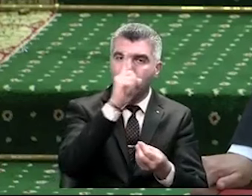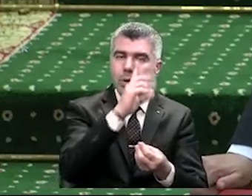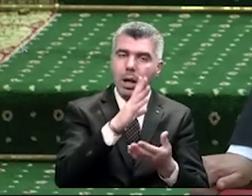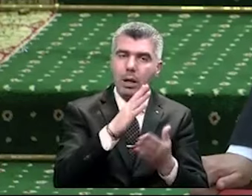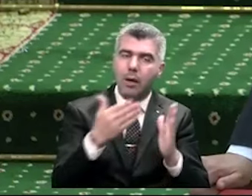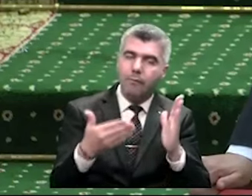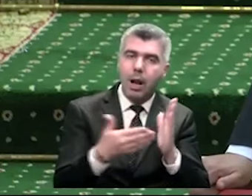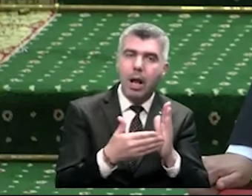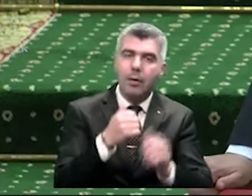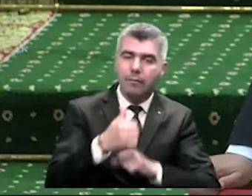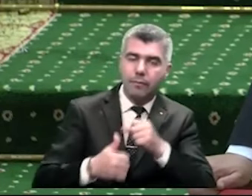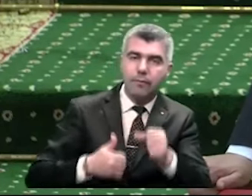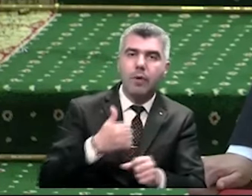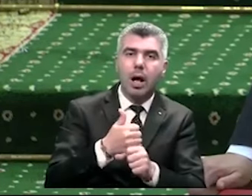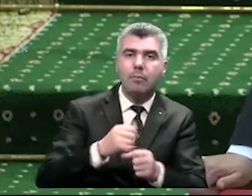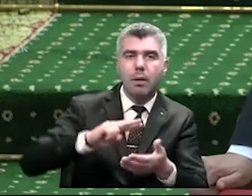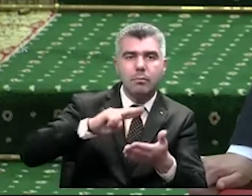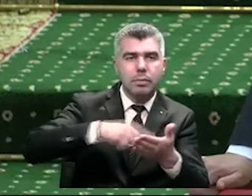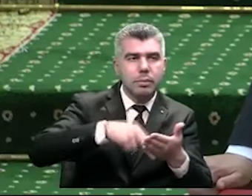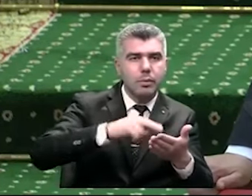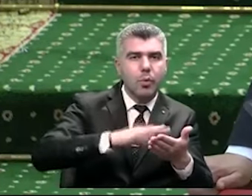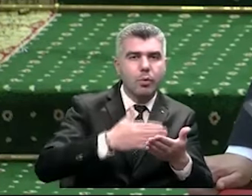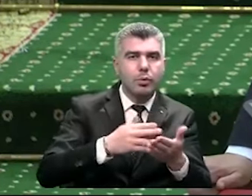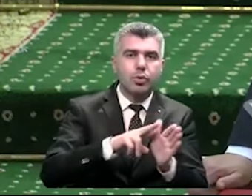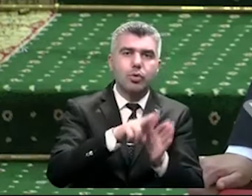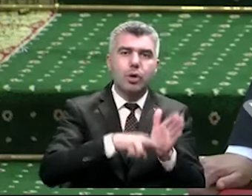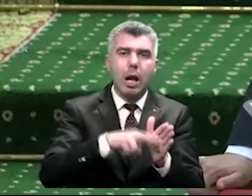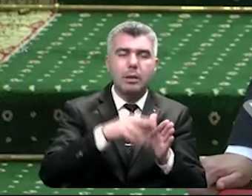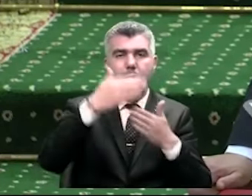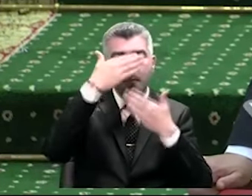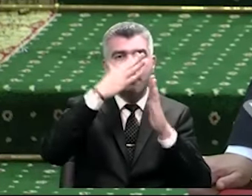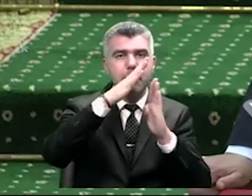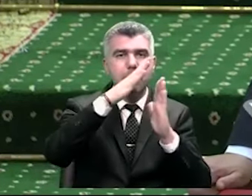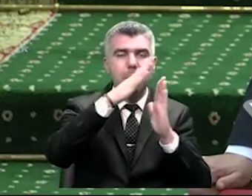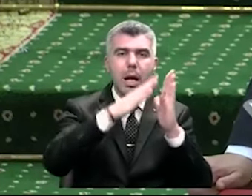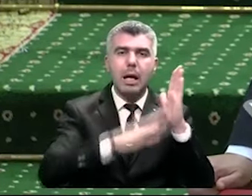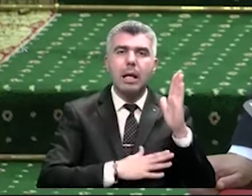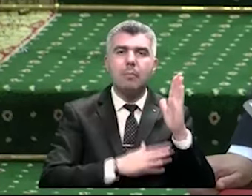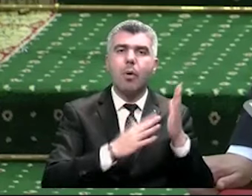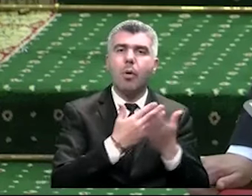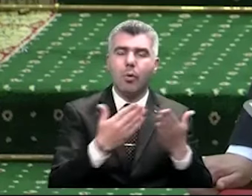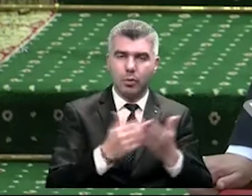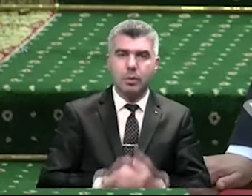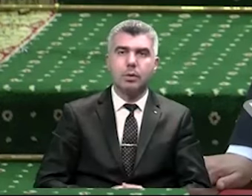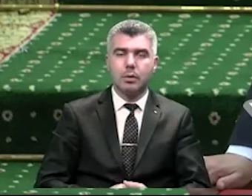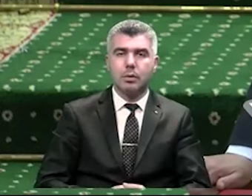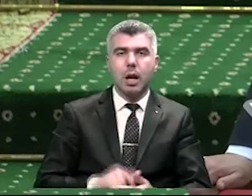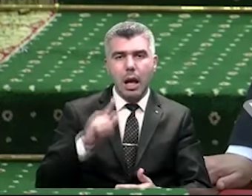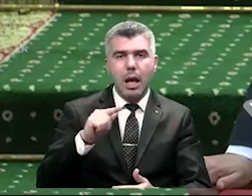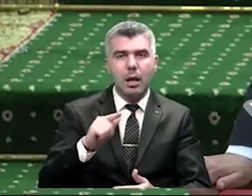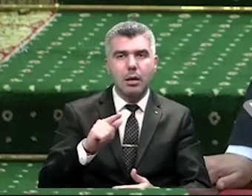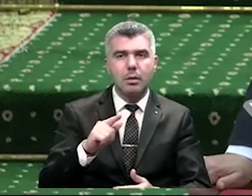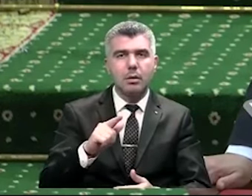هنا لاخر السنه غ نكونوا وقعنا مع كل الجهات ديال المملكه وفي الواقع احنا را شبه جاهزين بقات بعض النقط اللي خص